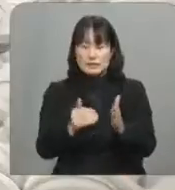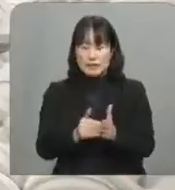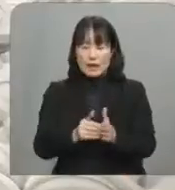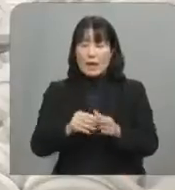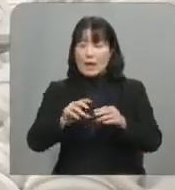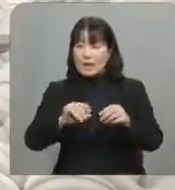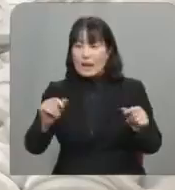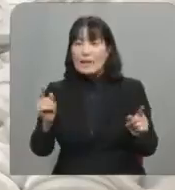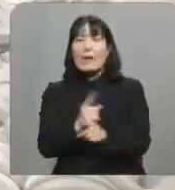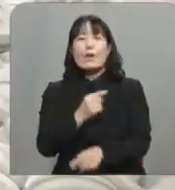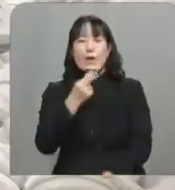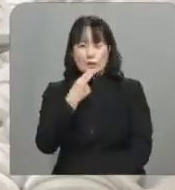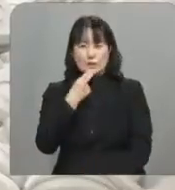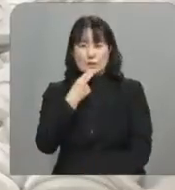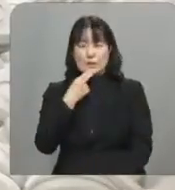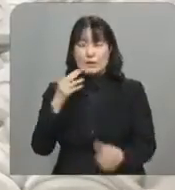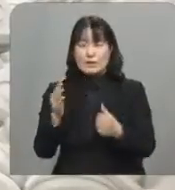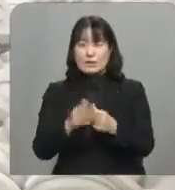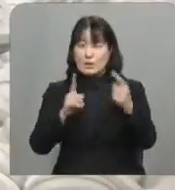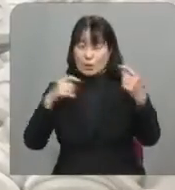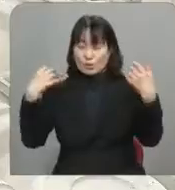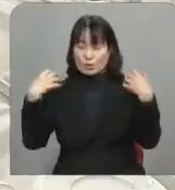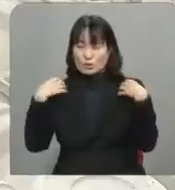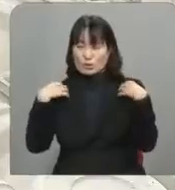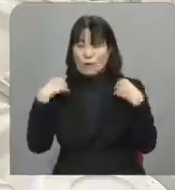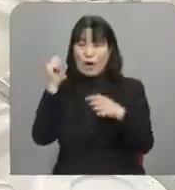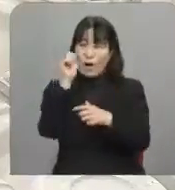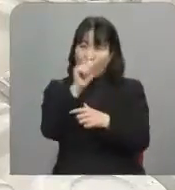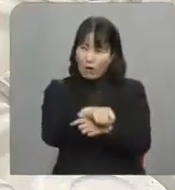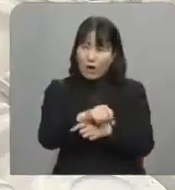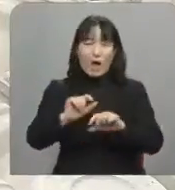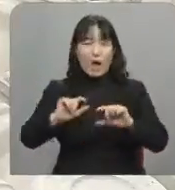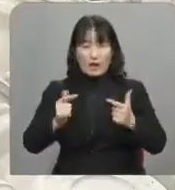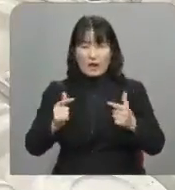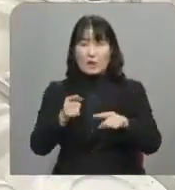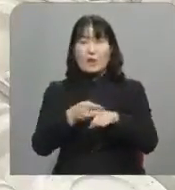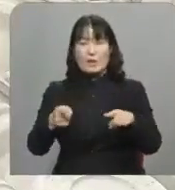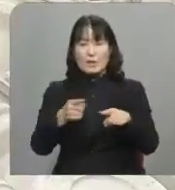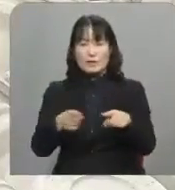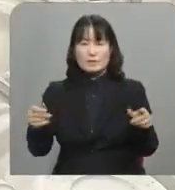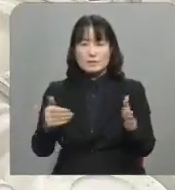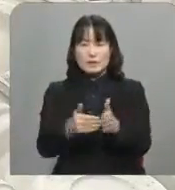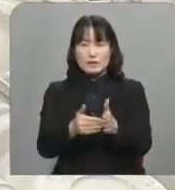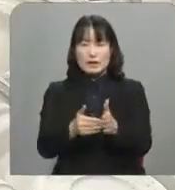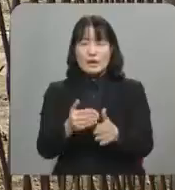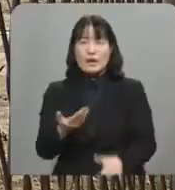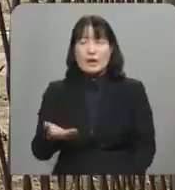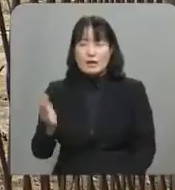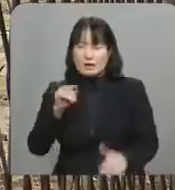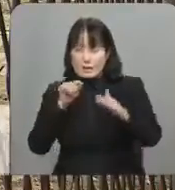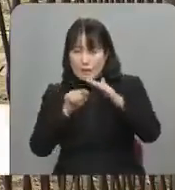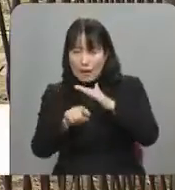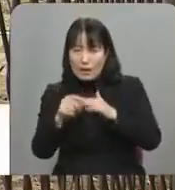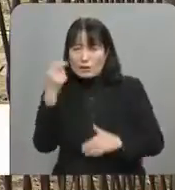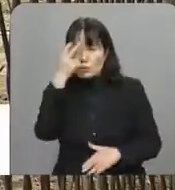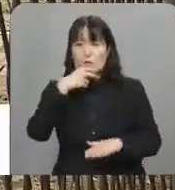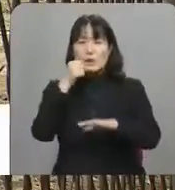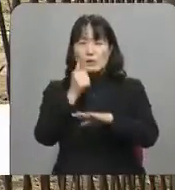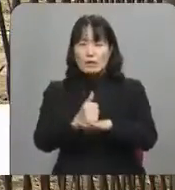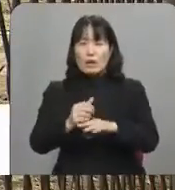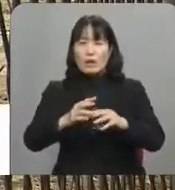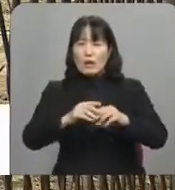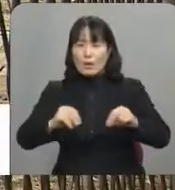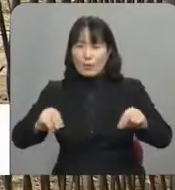같은 사항이 없다며 고성군은 개발 행위 허가 대상이 아니라고 판단했습니다. 하지만 현장 확인 결과